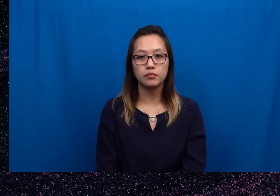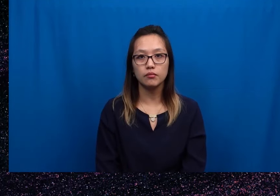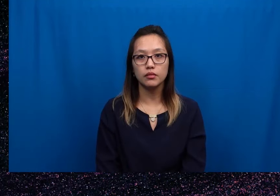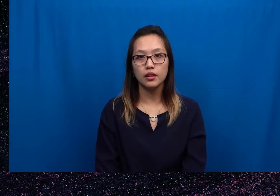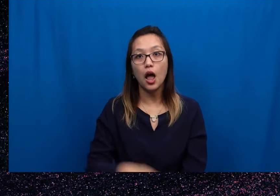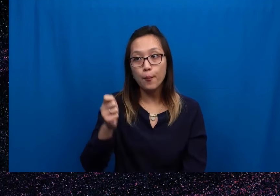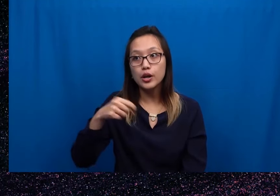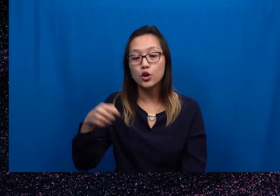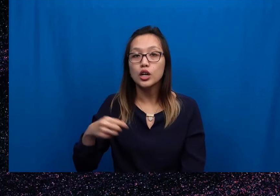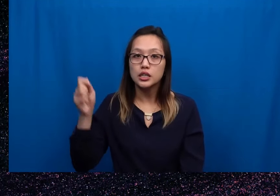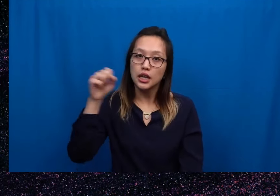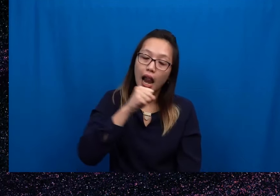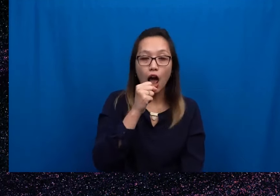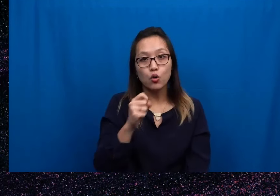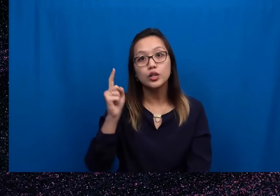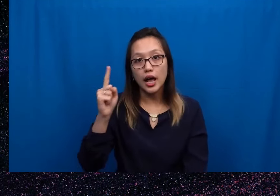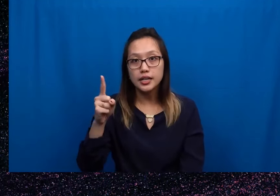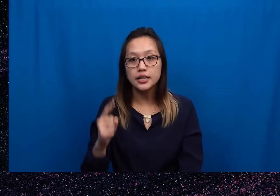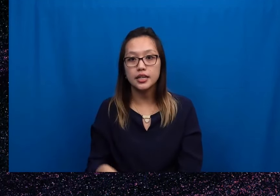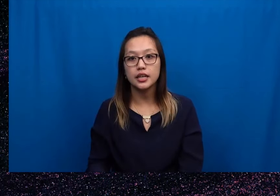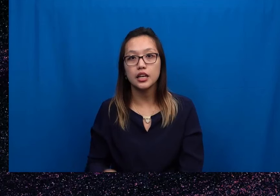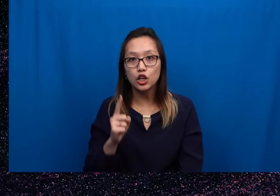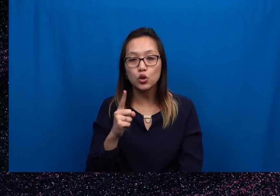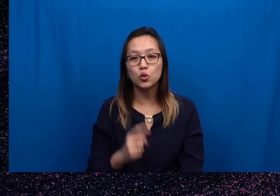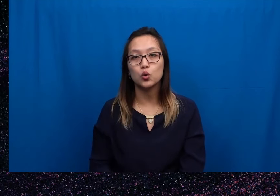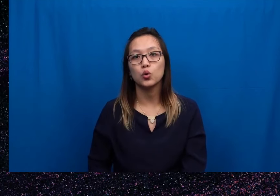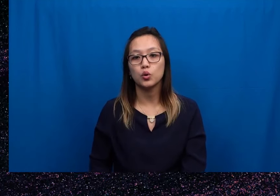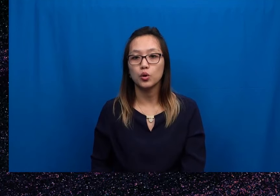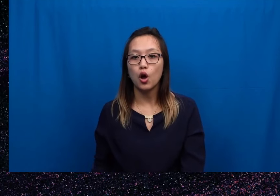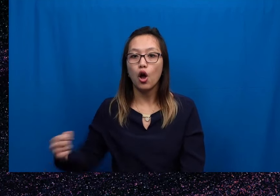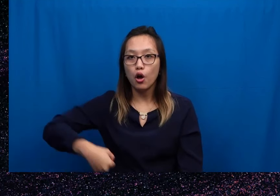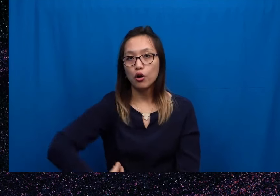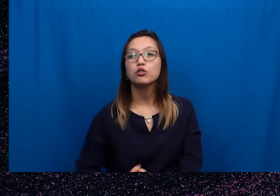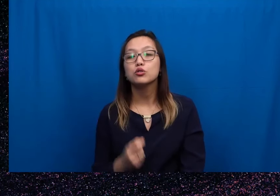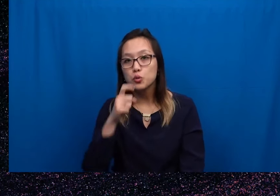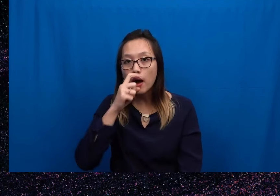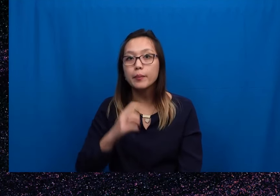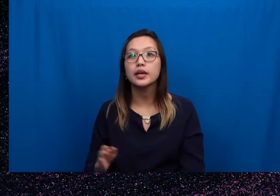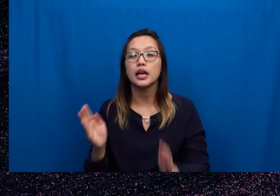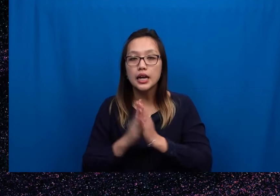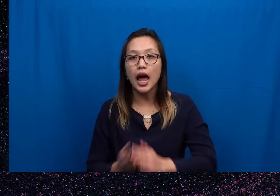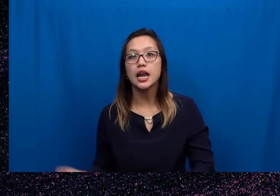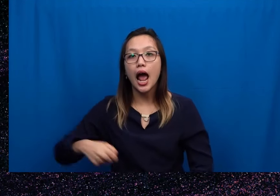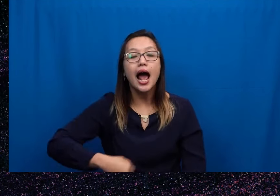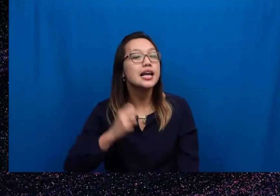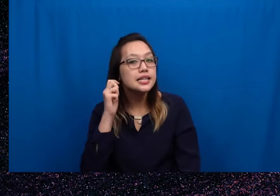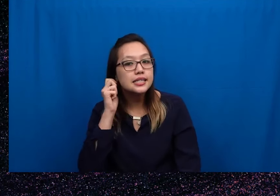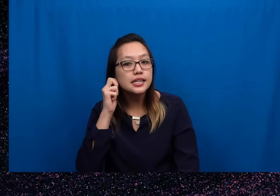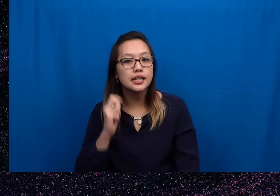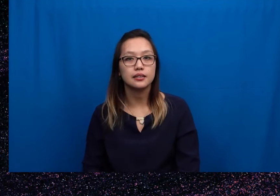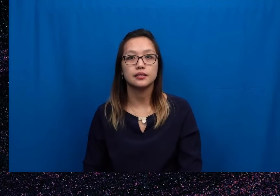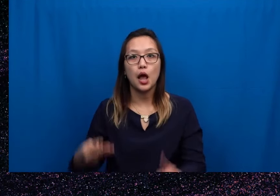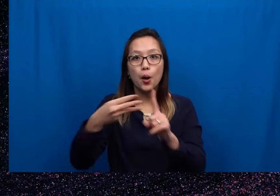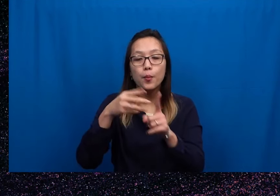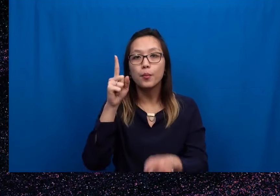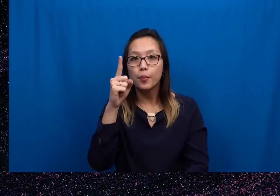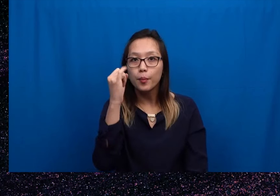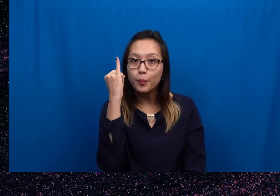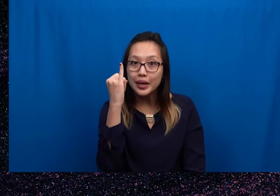ini adalah suami istri yang bernama Bill dan Gloria Gaither. Bill adalah seorang penyanyi dan